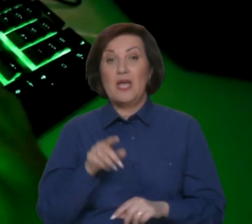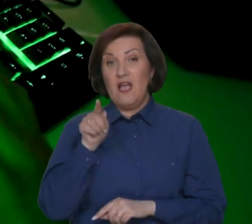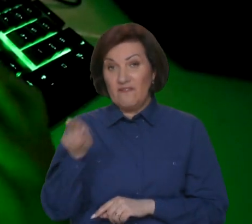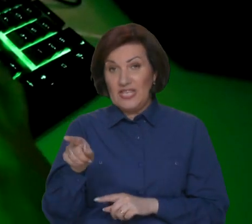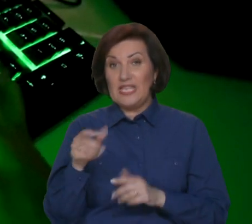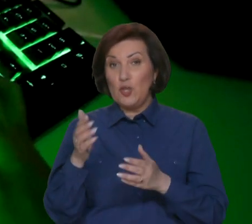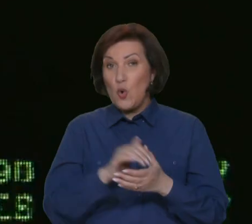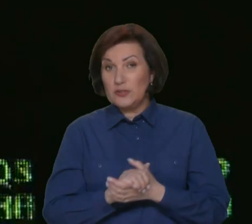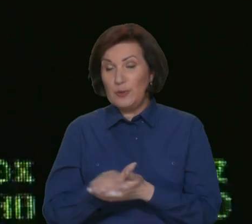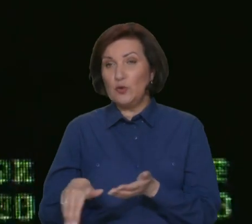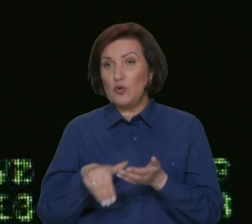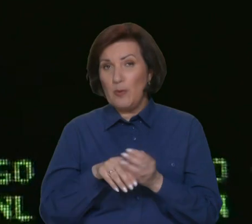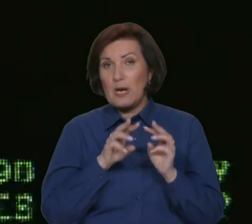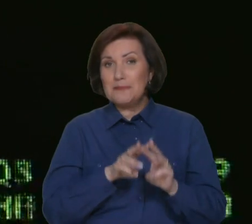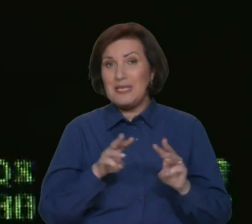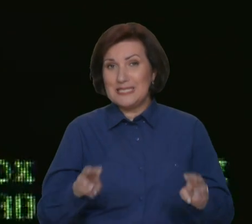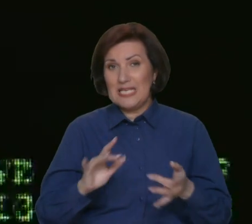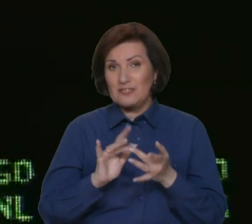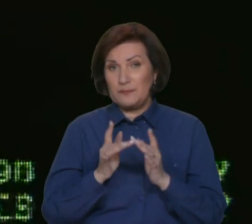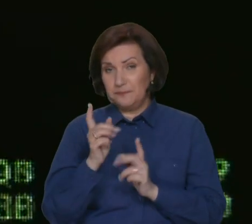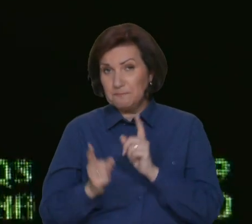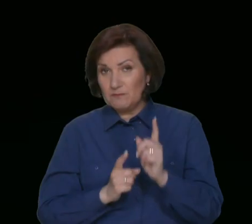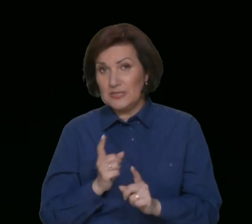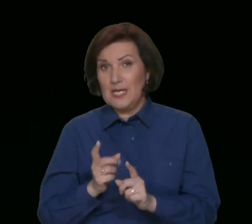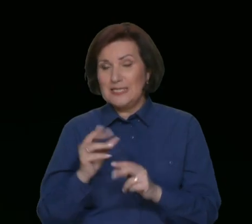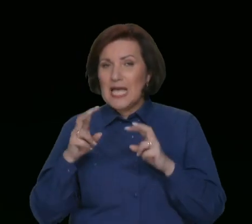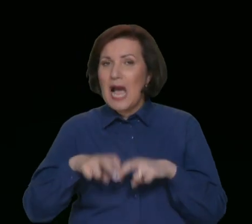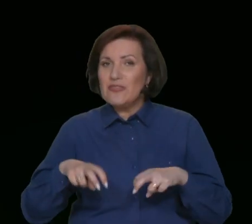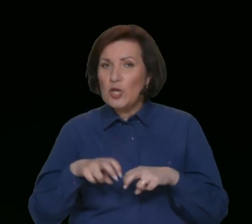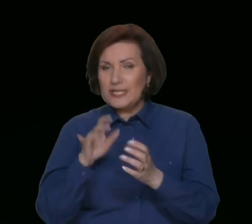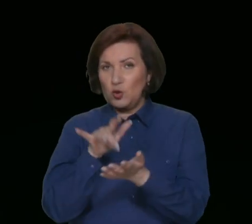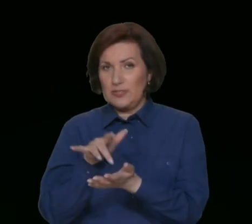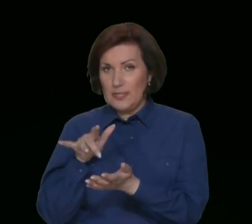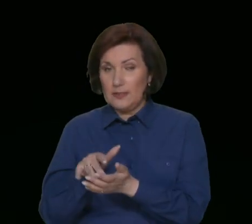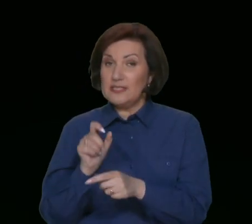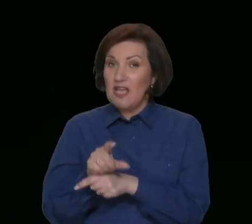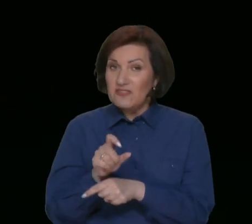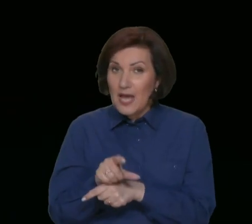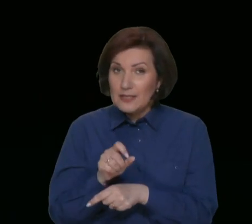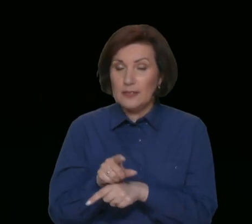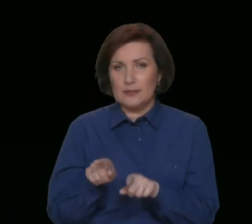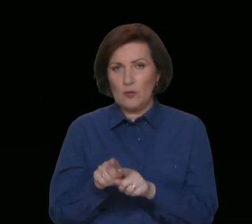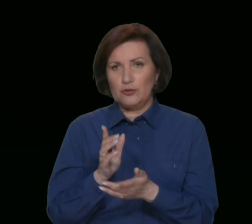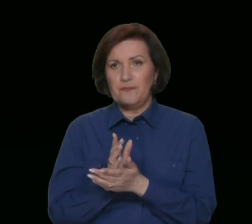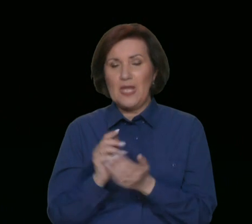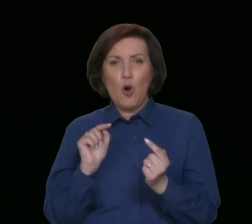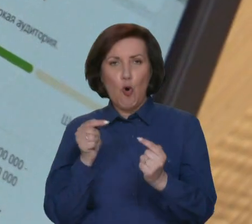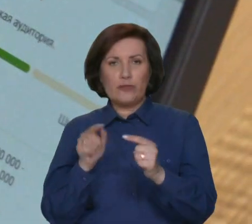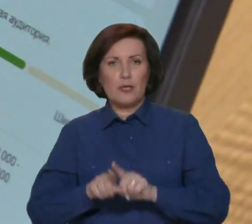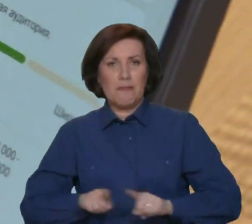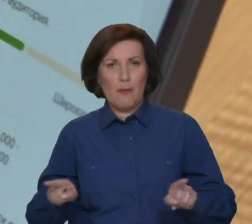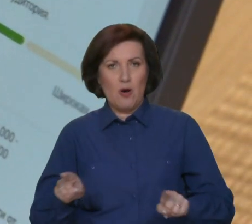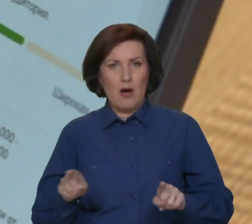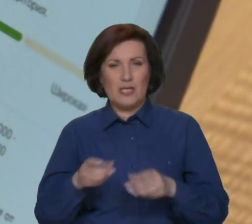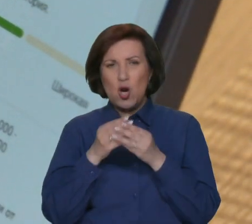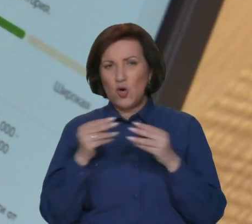його спільнота допомагають Міністерству цифрової трансформації з аналітикою цілей. Серед завдань IT-армії також контрпропаганда,